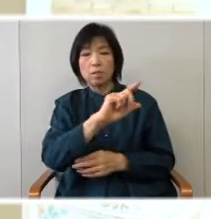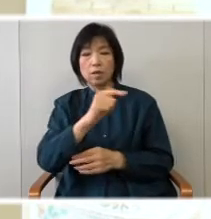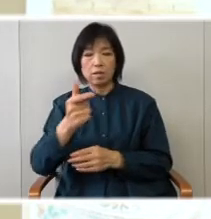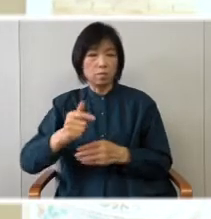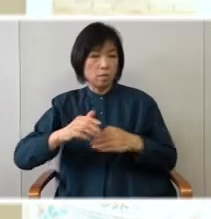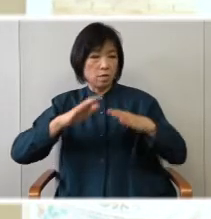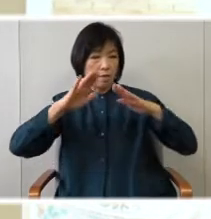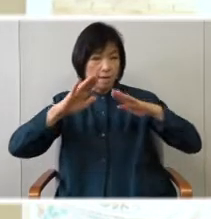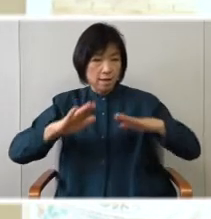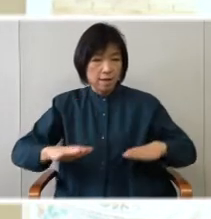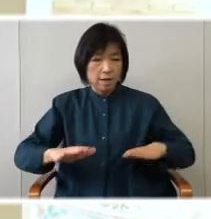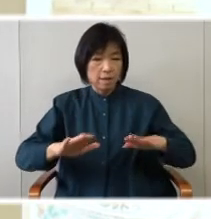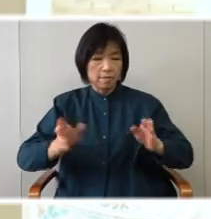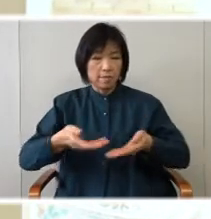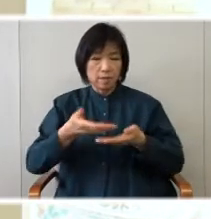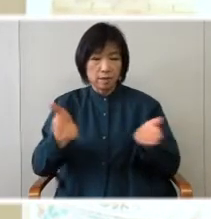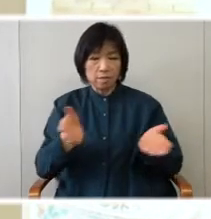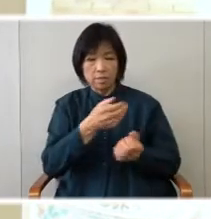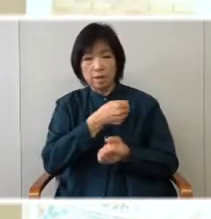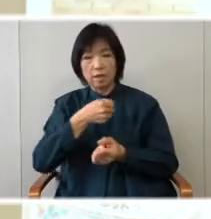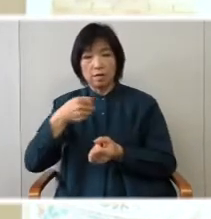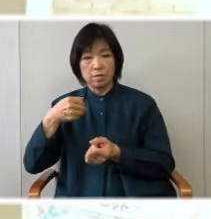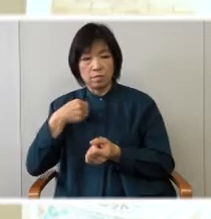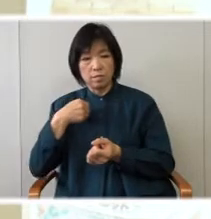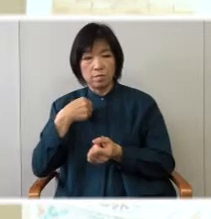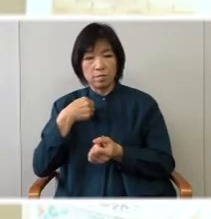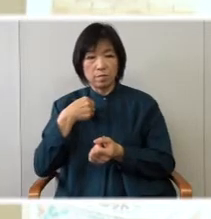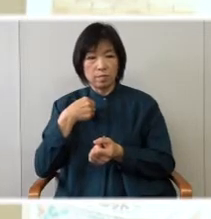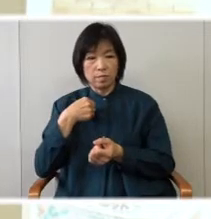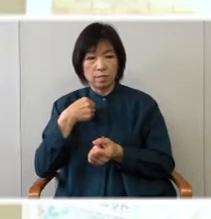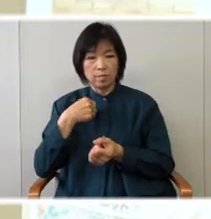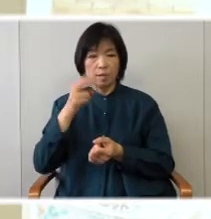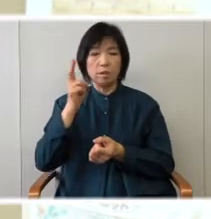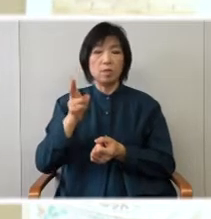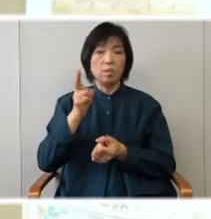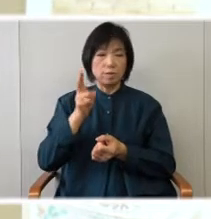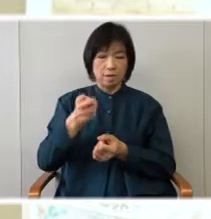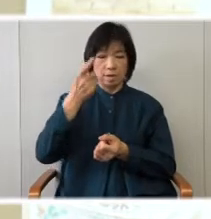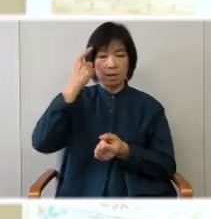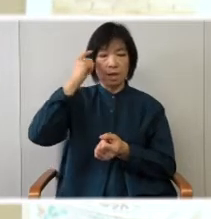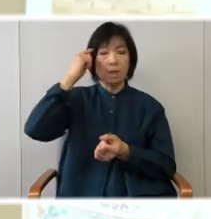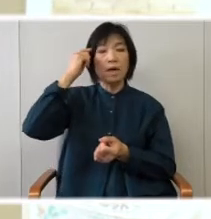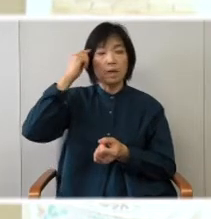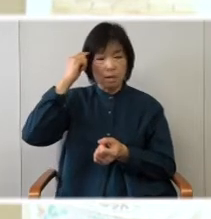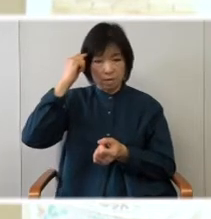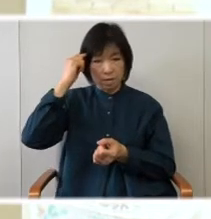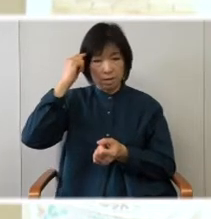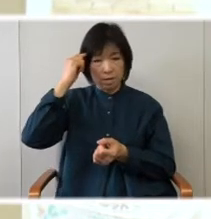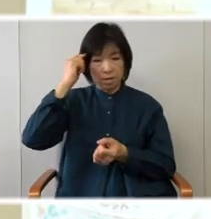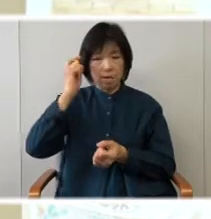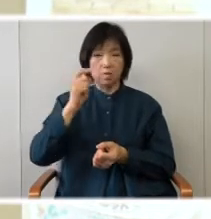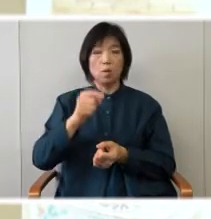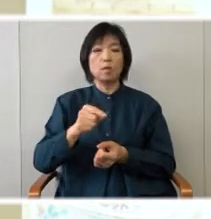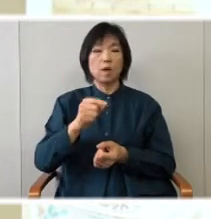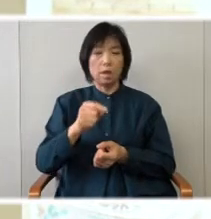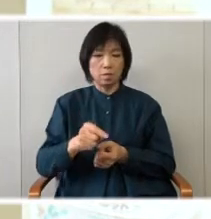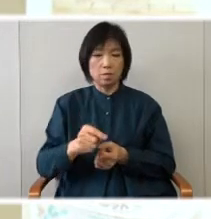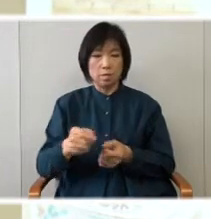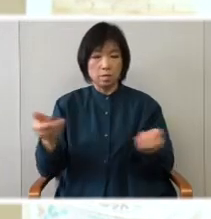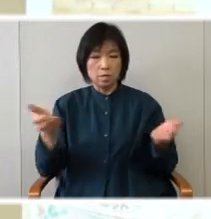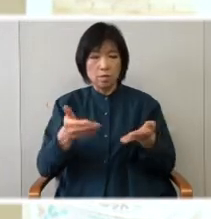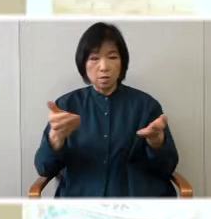定的に供給できる仕組み、こんなことにも取り組んでいきたいということで、今回の事業を契機としま